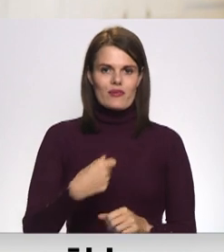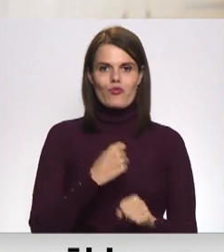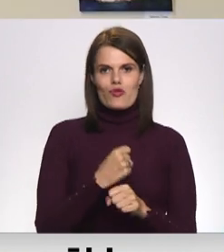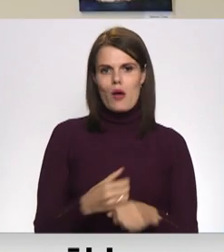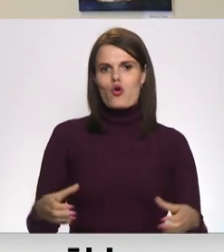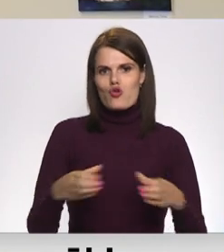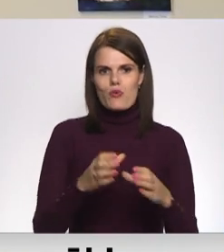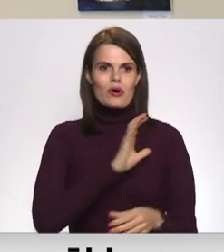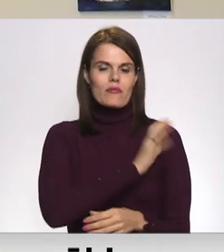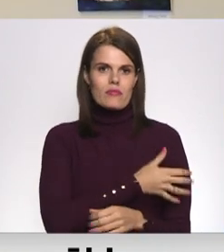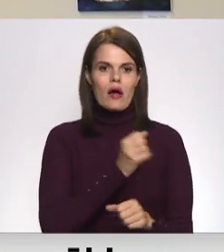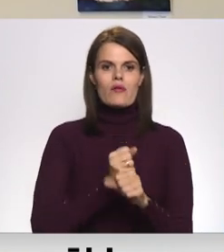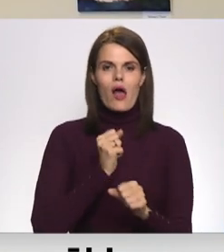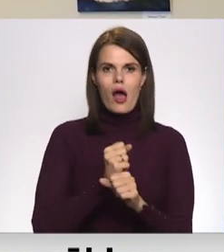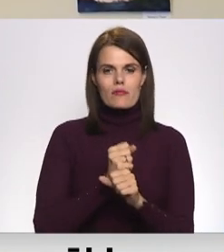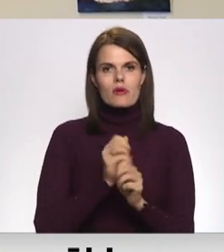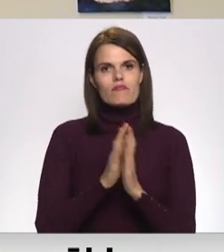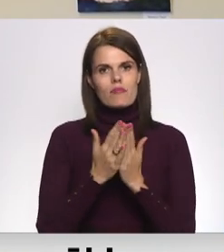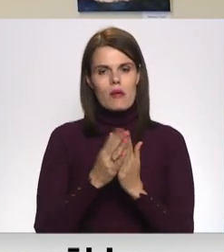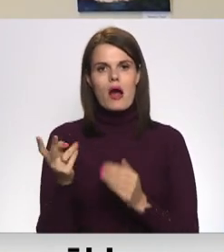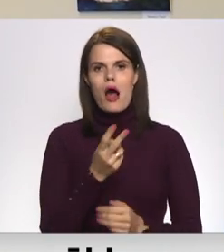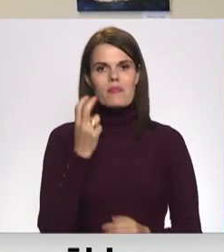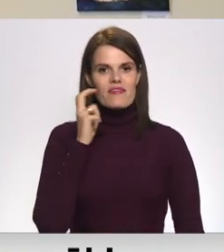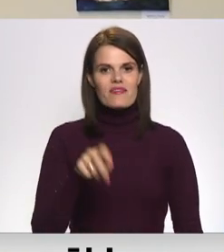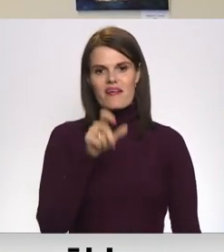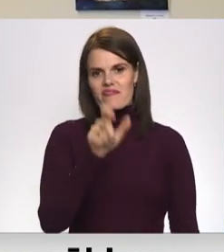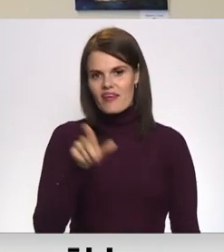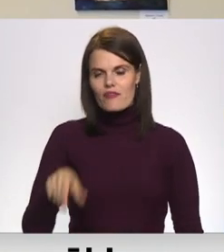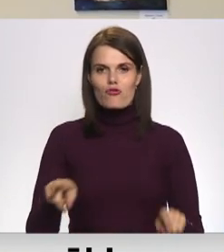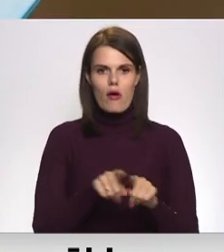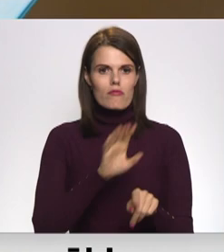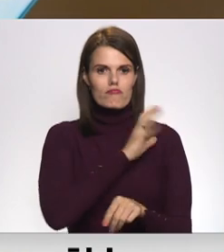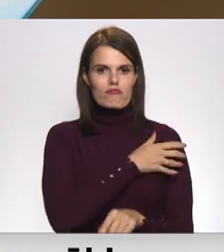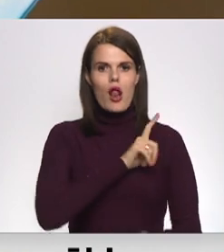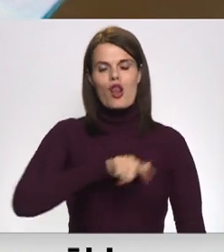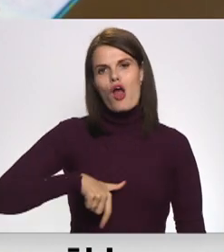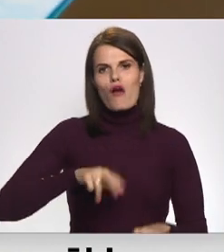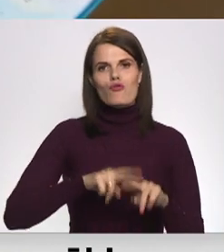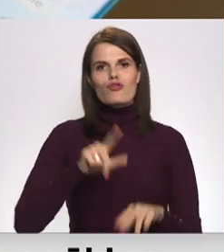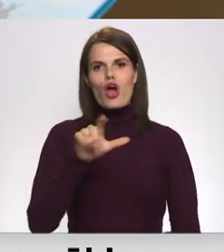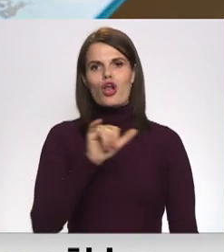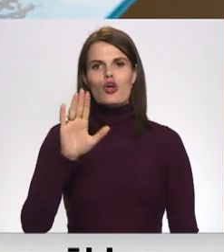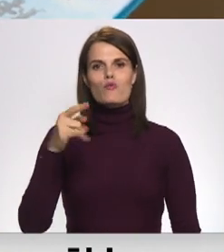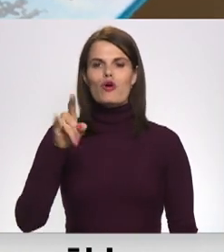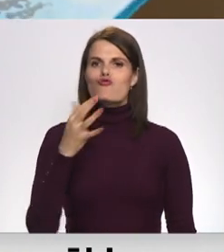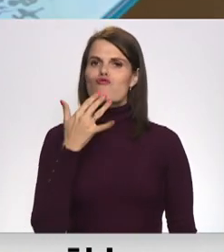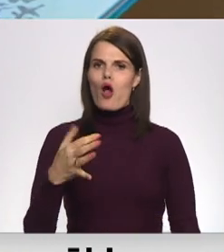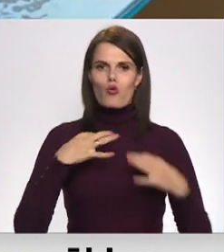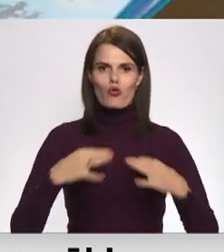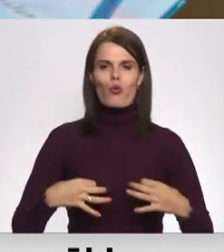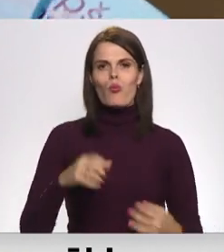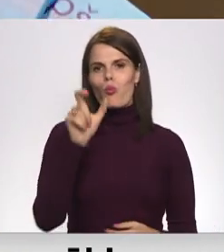ļoti spēcīga. Pie grāmatas strādājuši ne tikai abi vecāki, bet arī spēcīgi latviešu un lībiešu valodas redaktori un